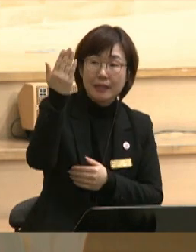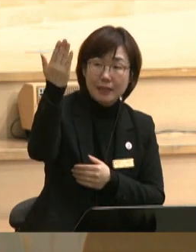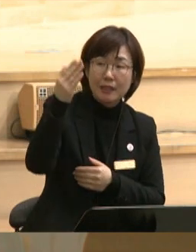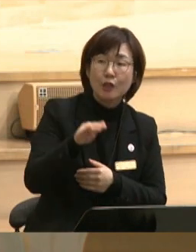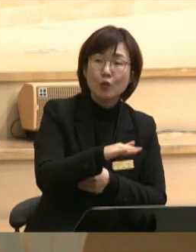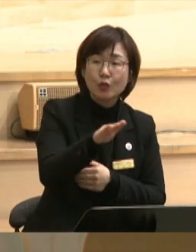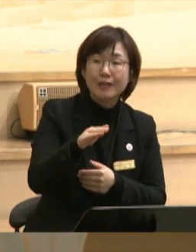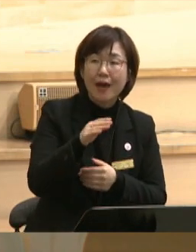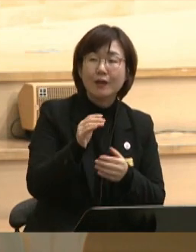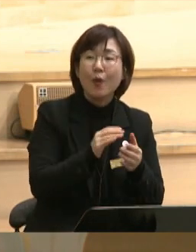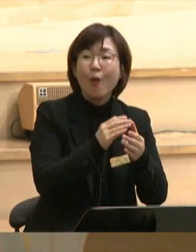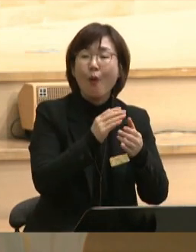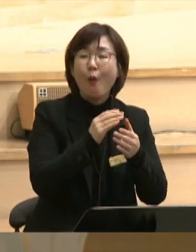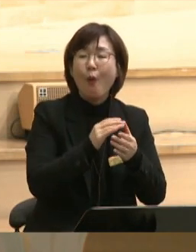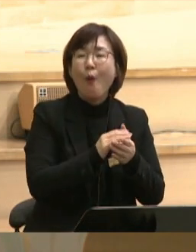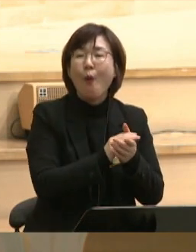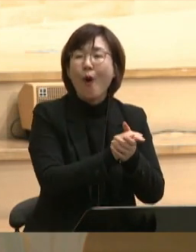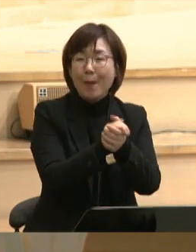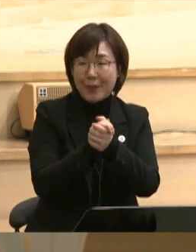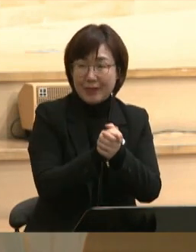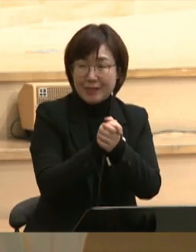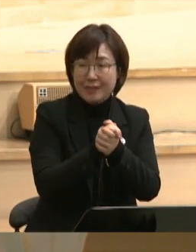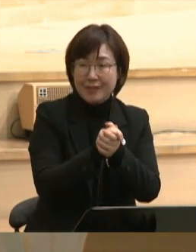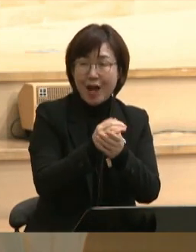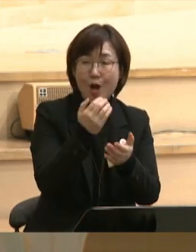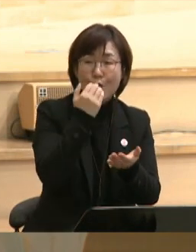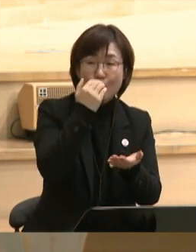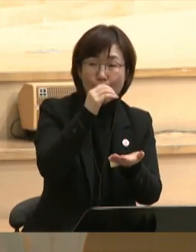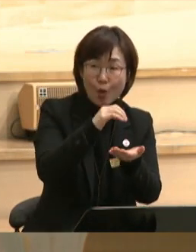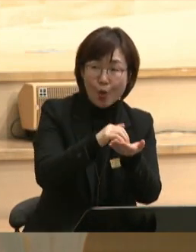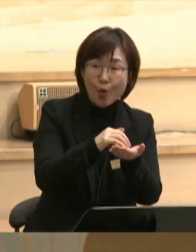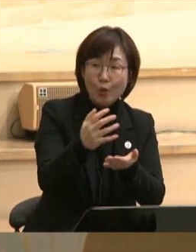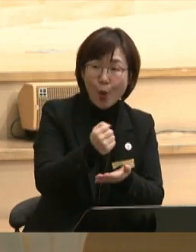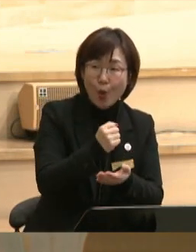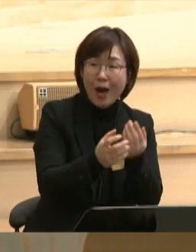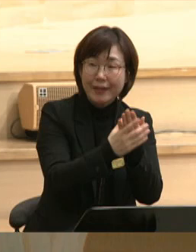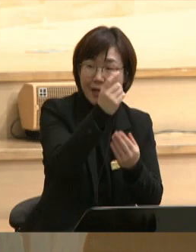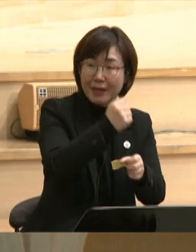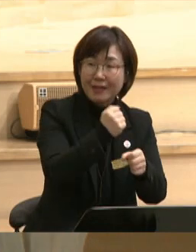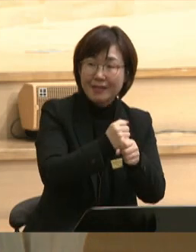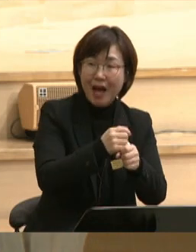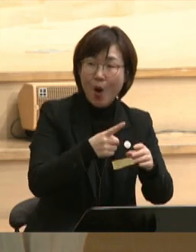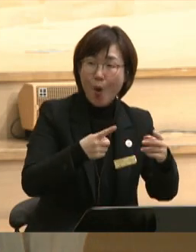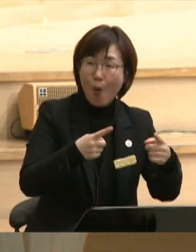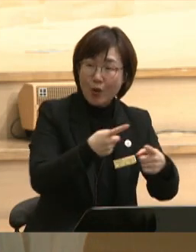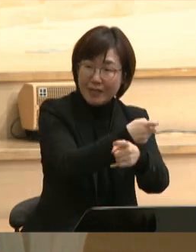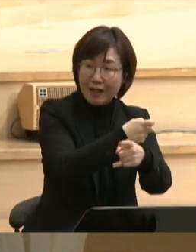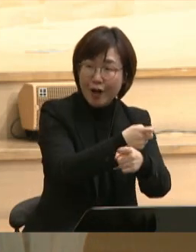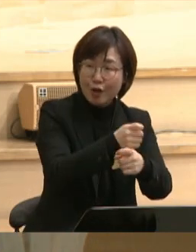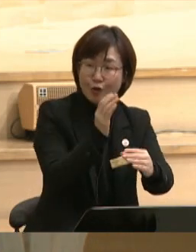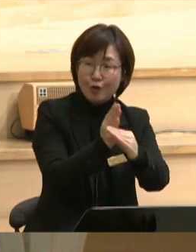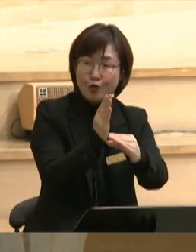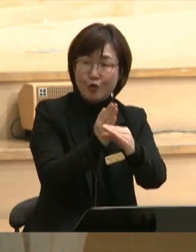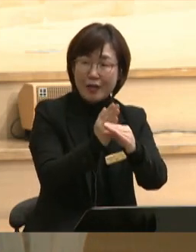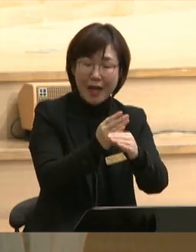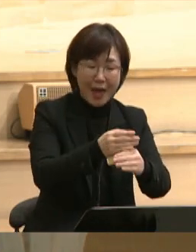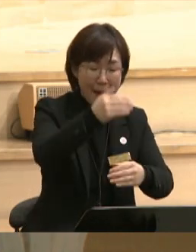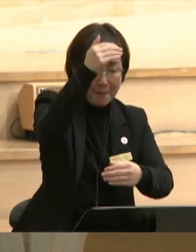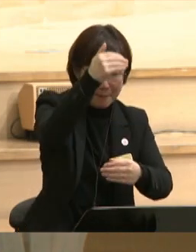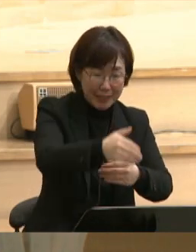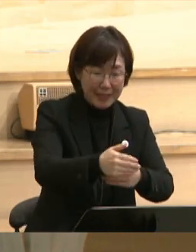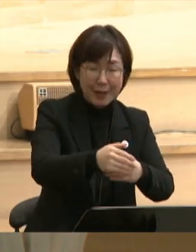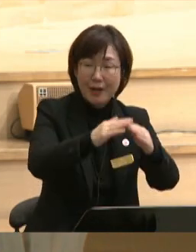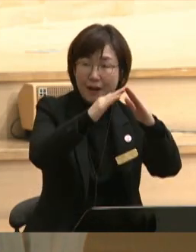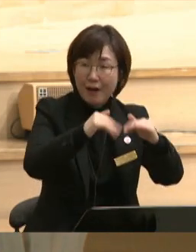화평이신지라 둘로 하나를 만드사 원서 된 거 곧 중간에 맡긴 담을 자기 육체로 오시고 법조문으로